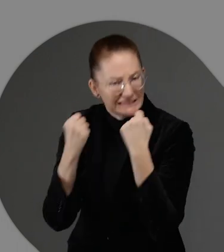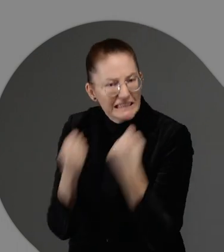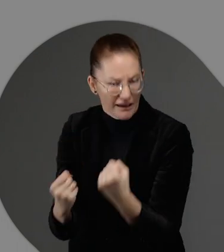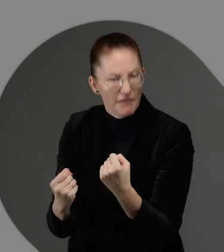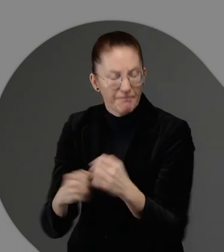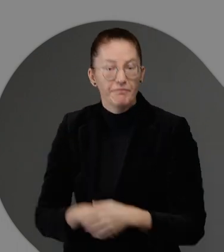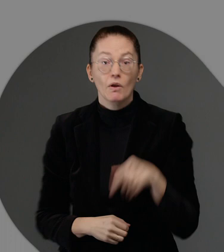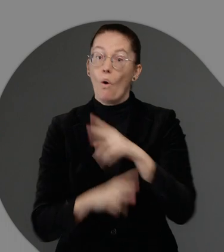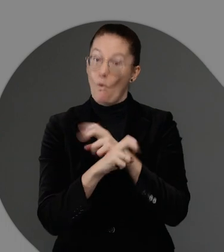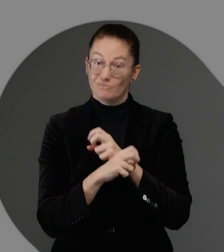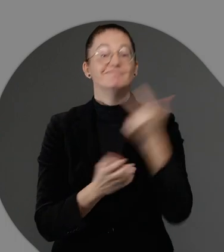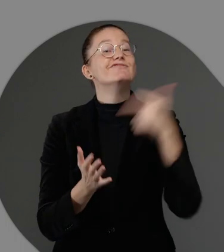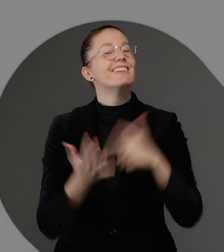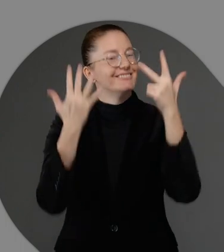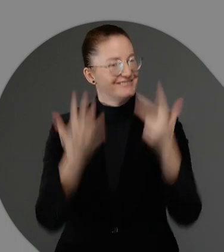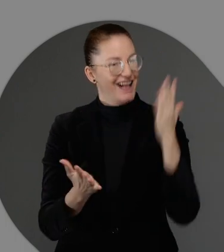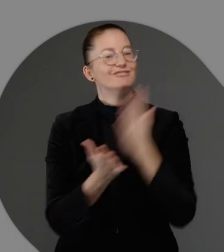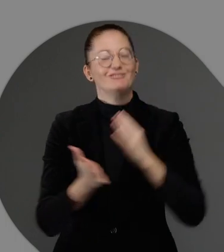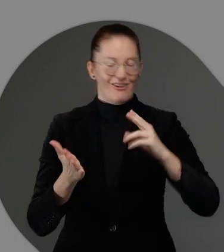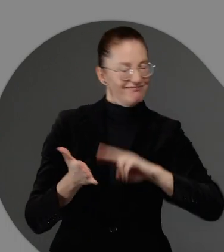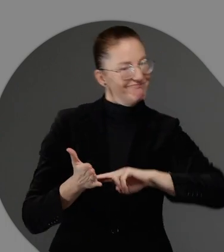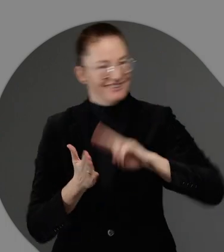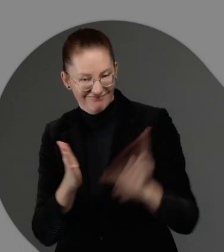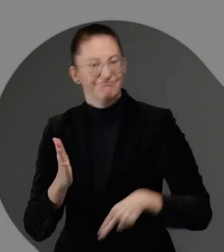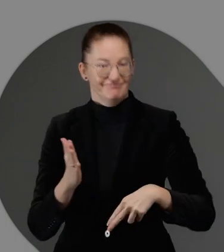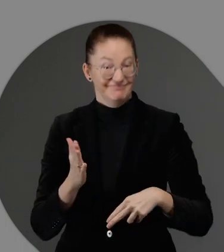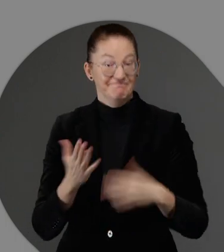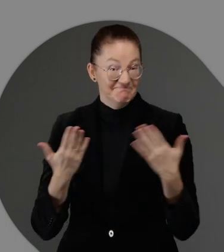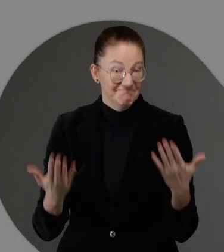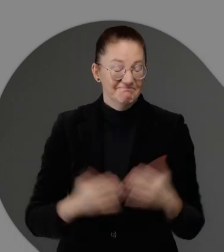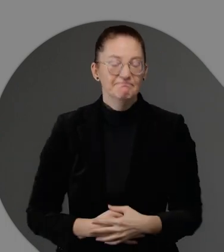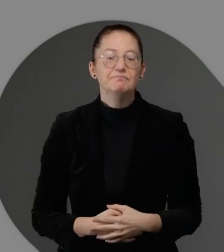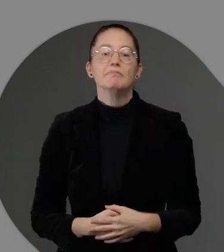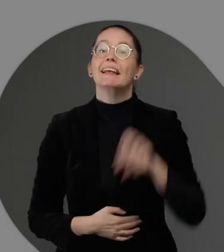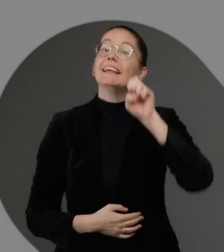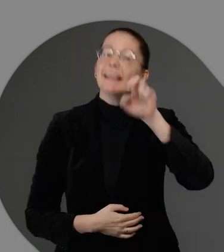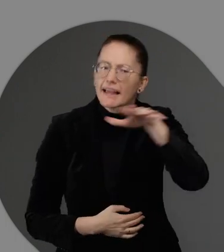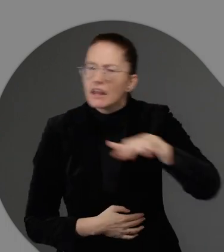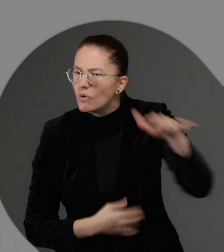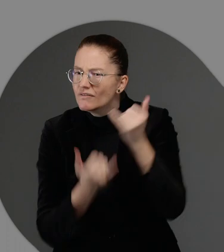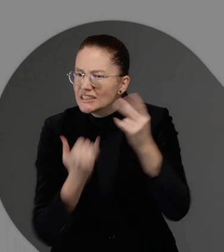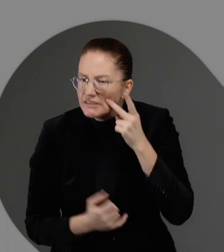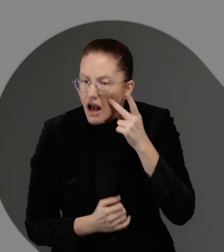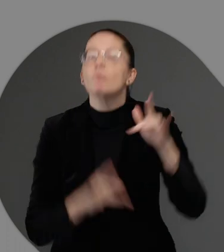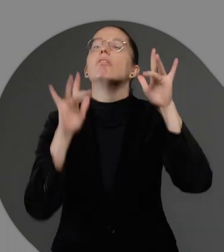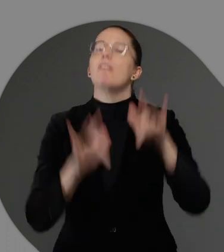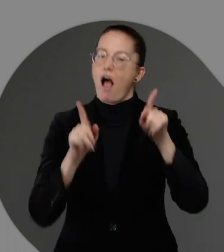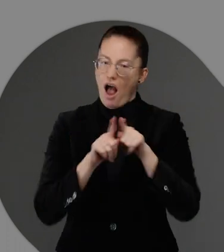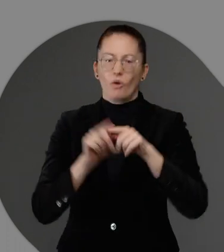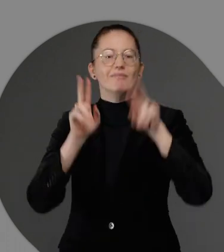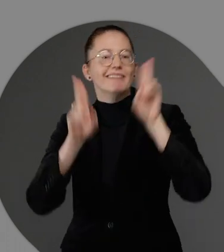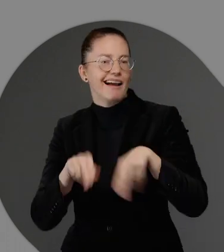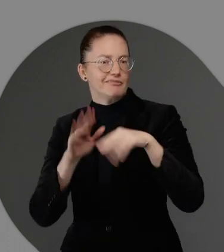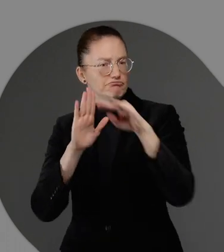gewährleisten. Sie wurde von Österreich im Jahr 2008 ratifiziert. Mittlerweile ist das Recht auf digitale